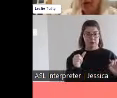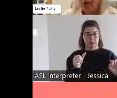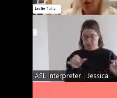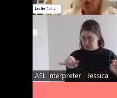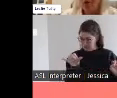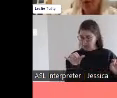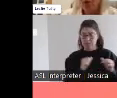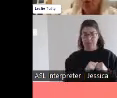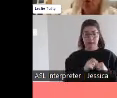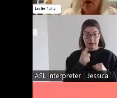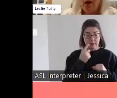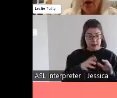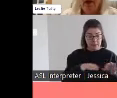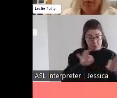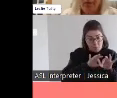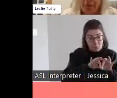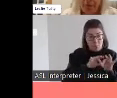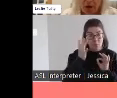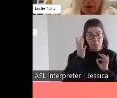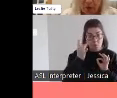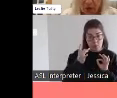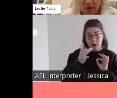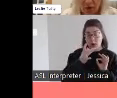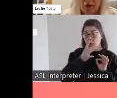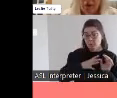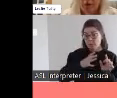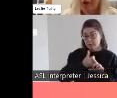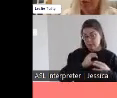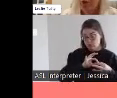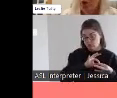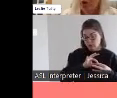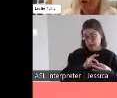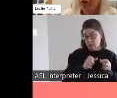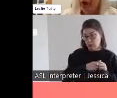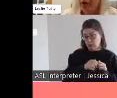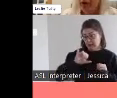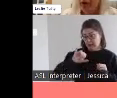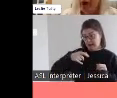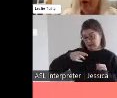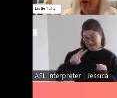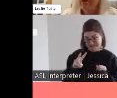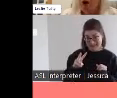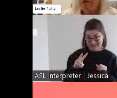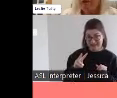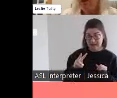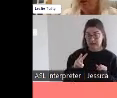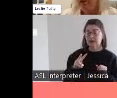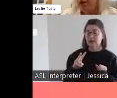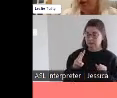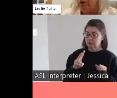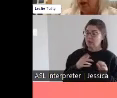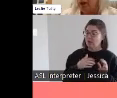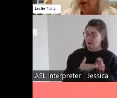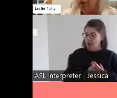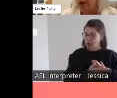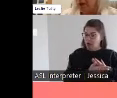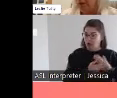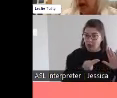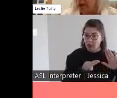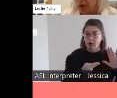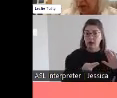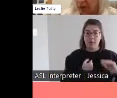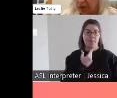donc auprès de leurs enfants. Et c'est important car les femmes